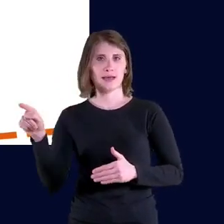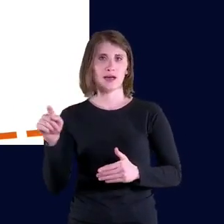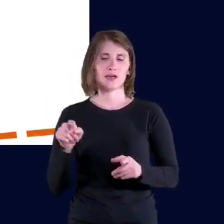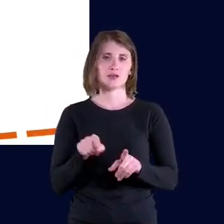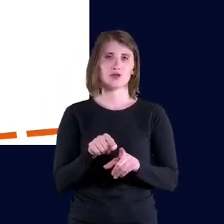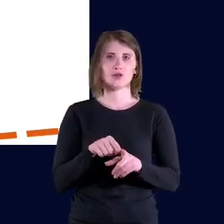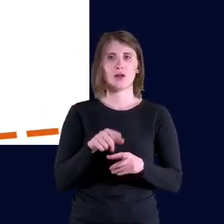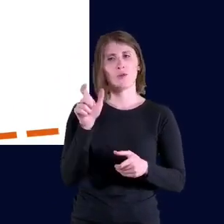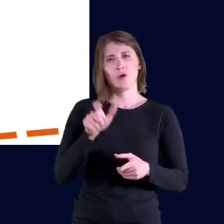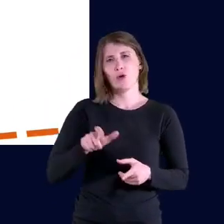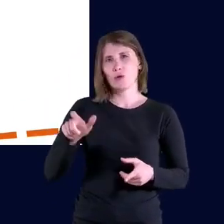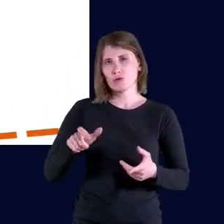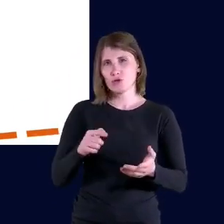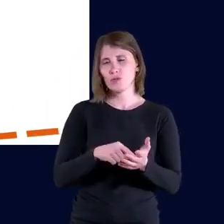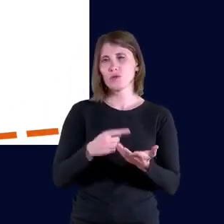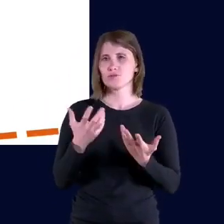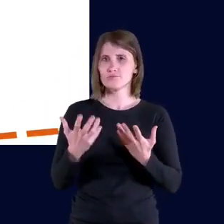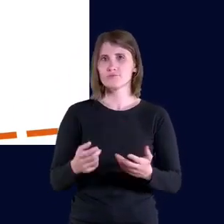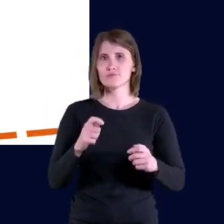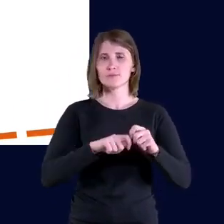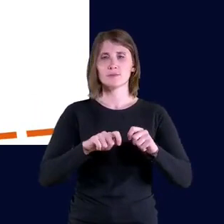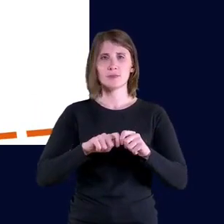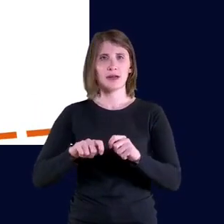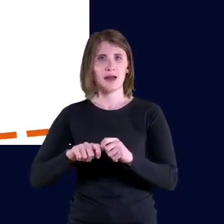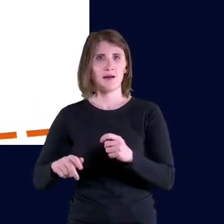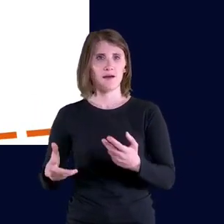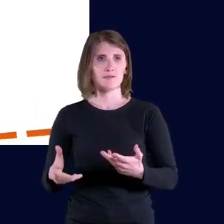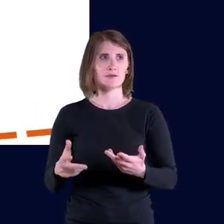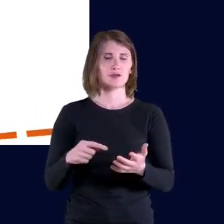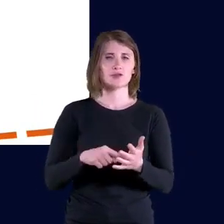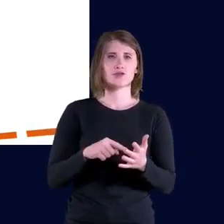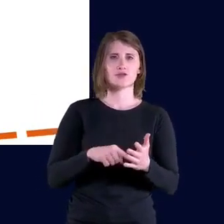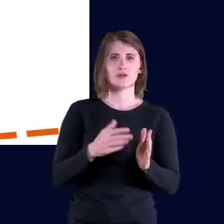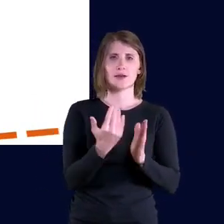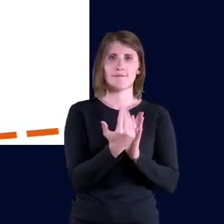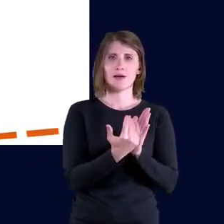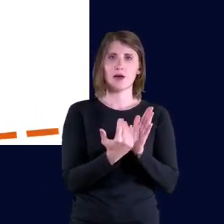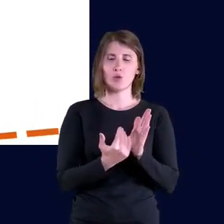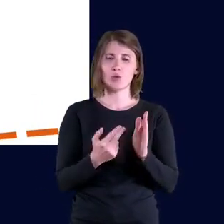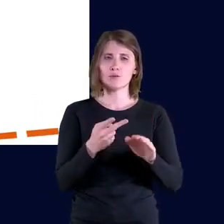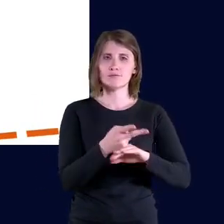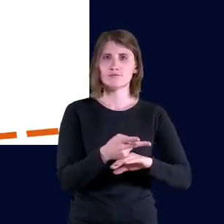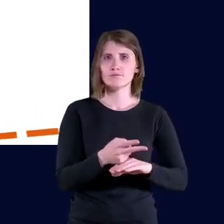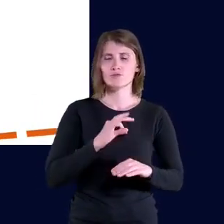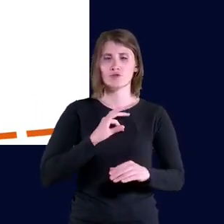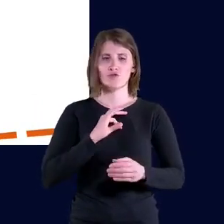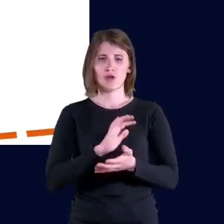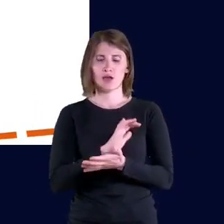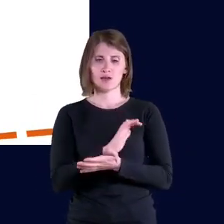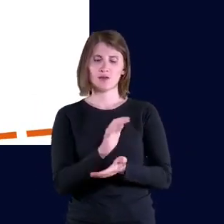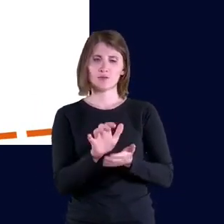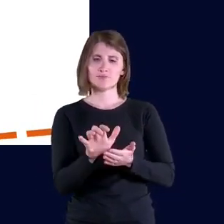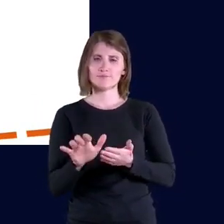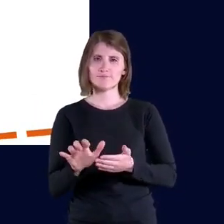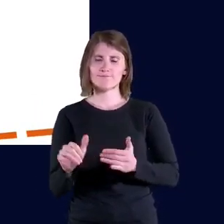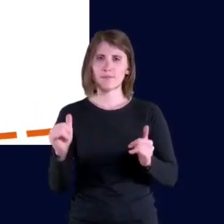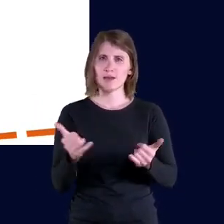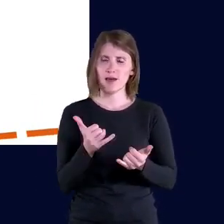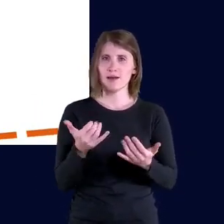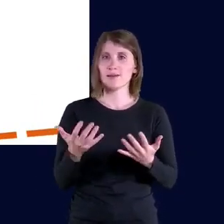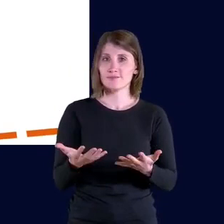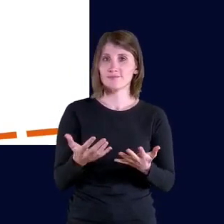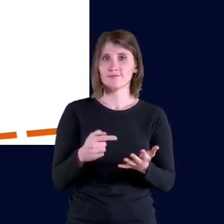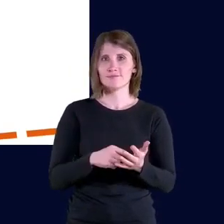osób którym zależy na sprawdzeniu sprawdzeniu warunków udostępniania swojego artykułu numer po